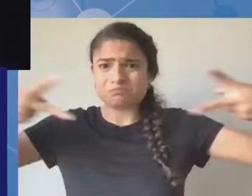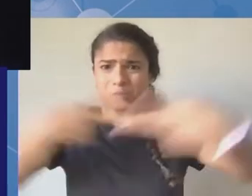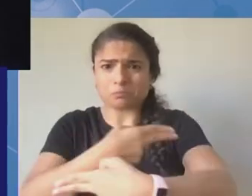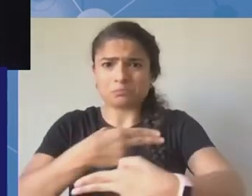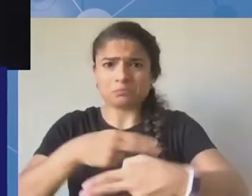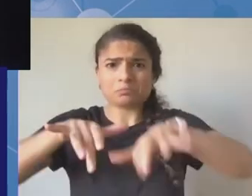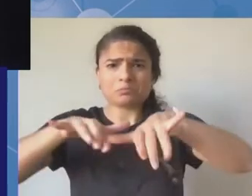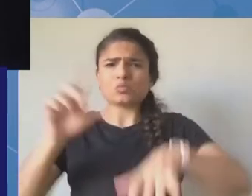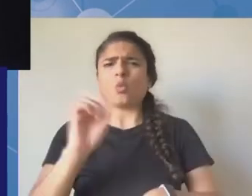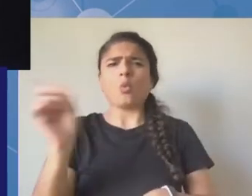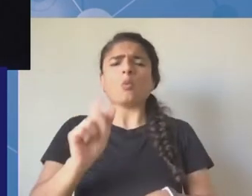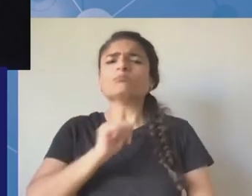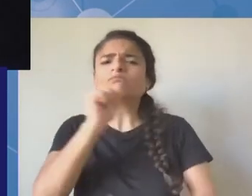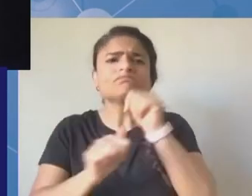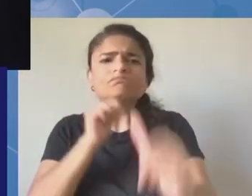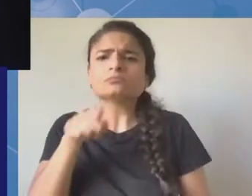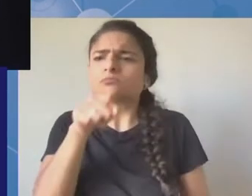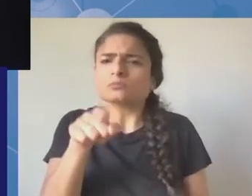مخالفة قانون